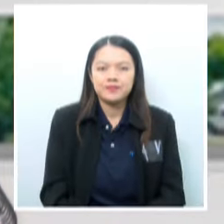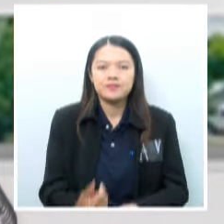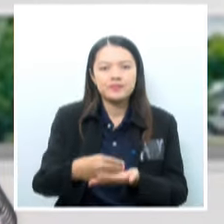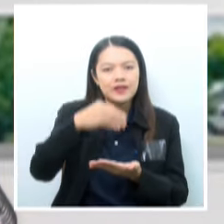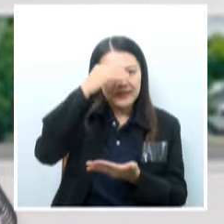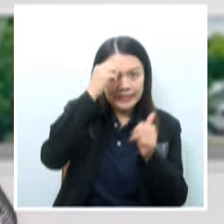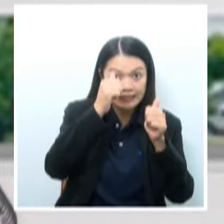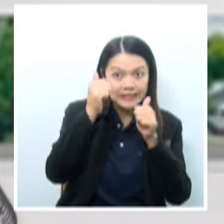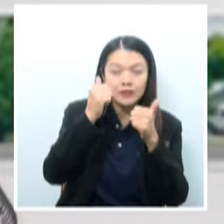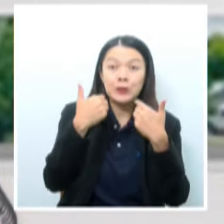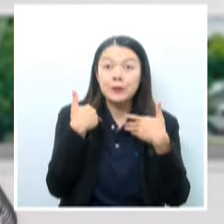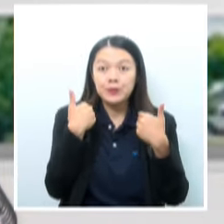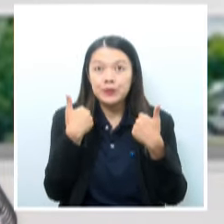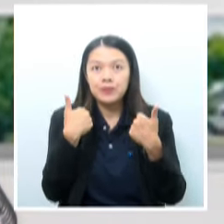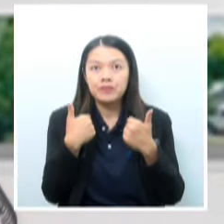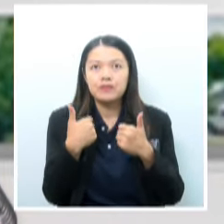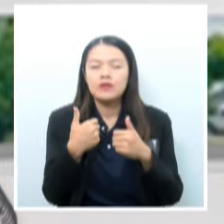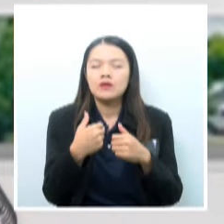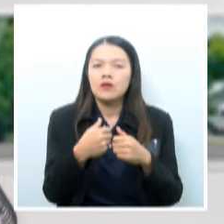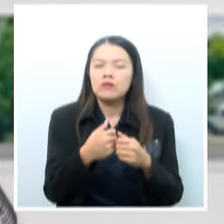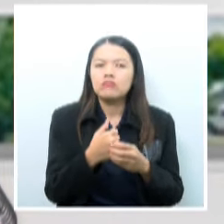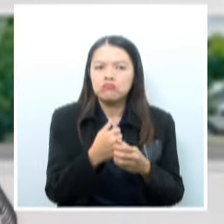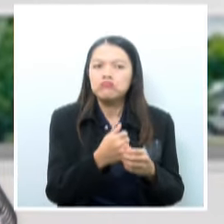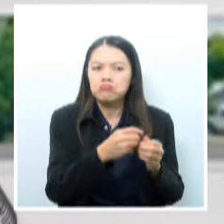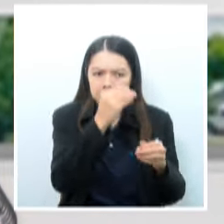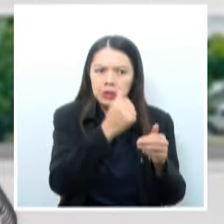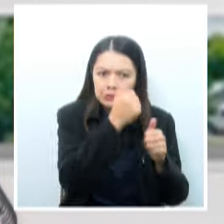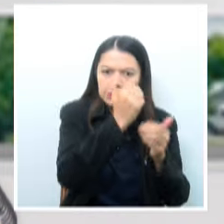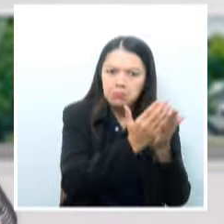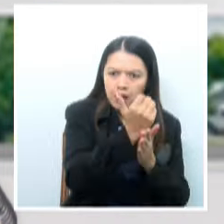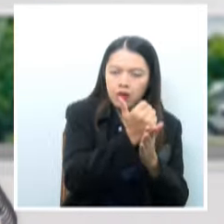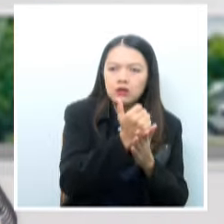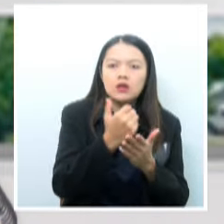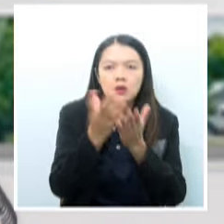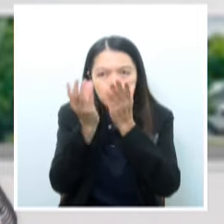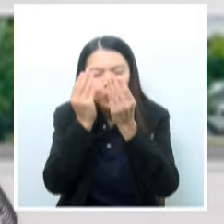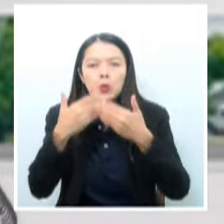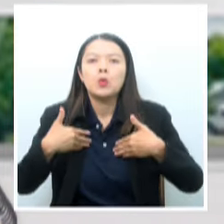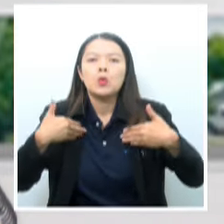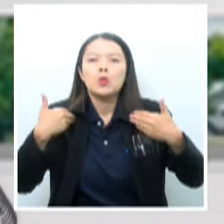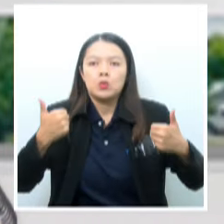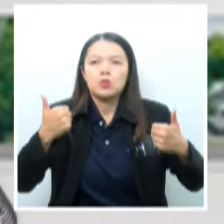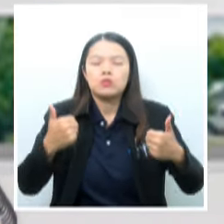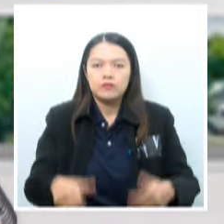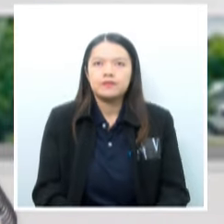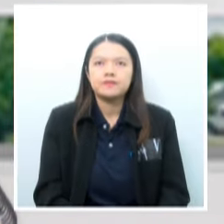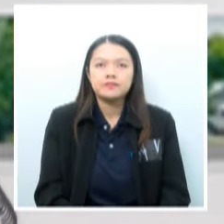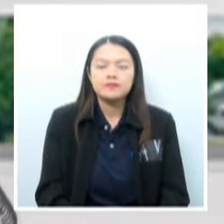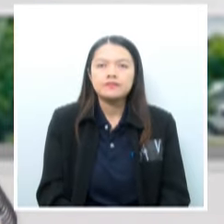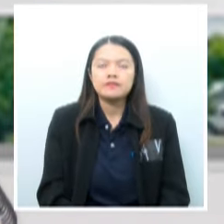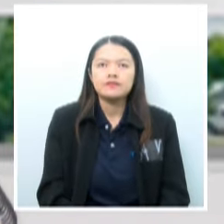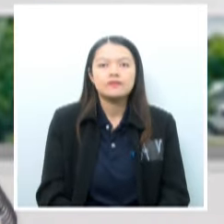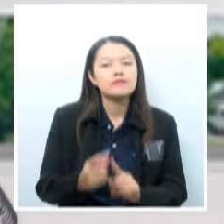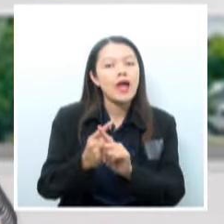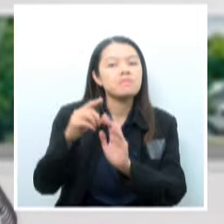ทุกคนต้องเรียนดีแต่ทุกคนเรียนได้อย่างดีแล้วก็มีความสุขในการเรียนรู้มันกระบวนการที่เกี่ยวข้องหมดก็จะมีความรู้มีความสุขร่วมกันทั้งครู